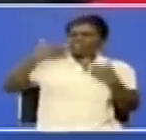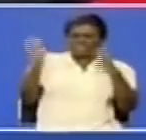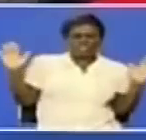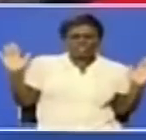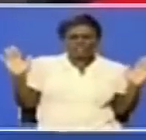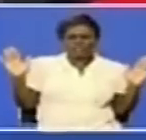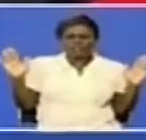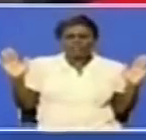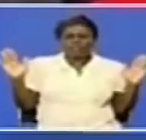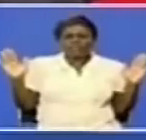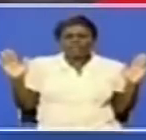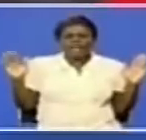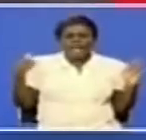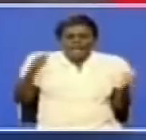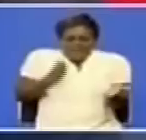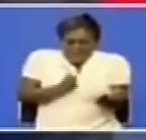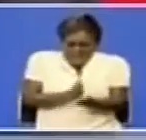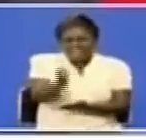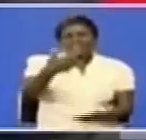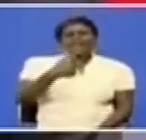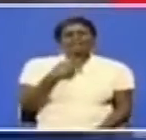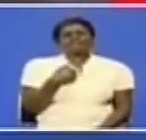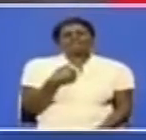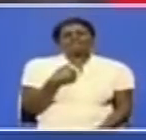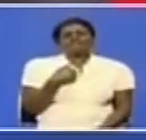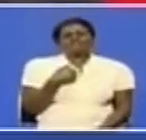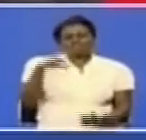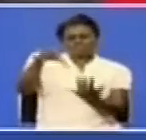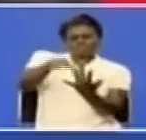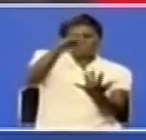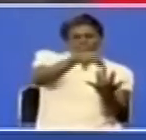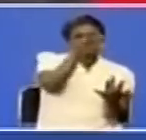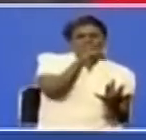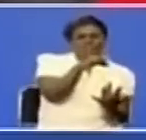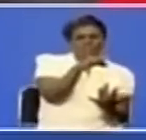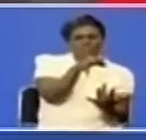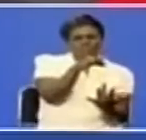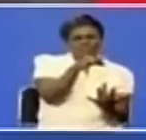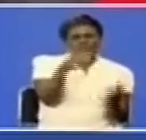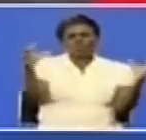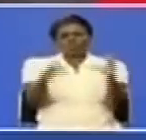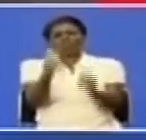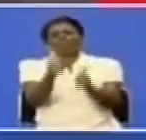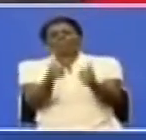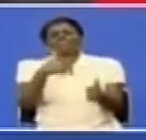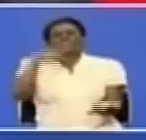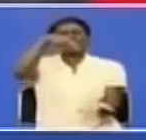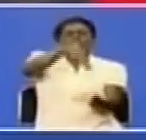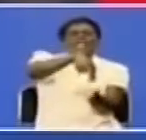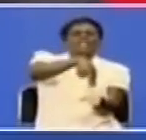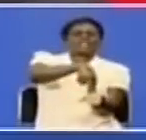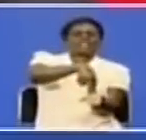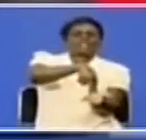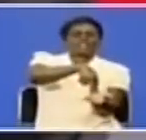hivyo nina haki ya kuchagua ni chama gani nitaomba naye